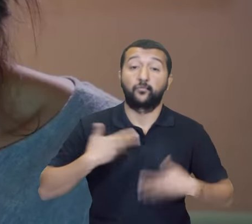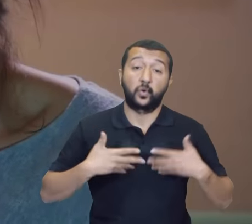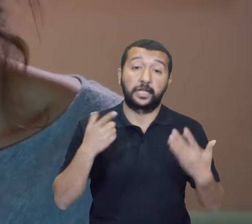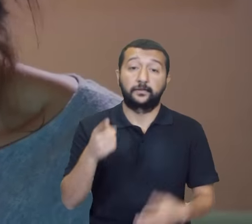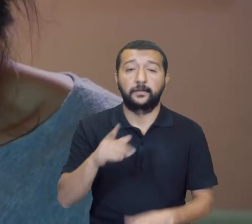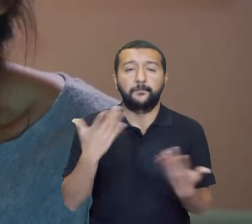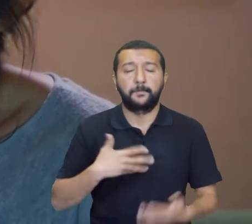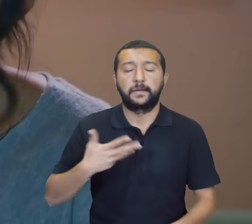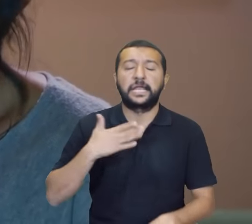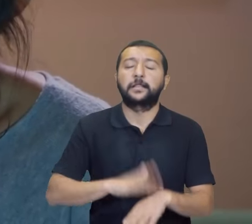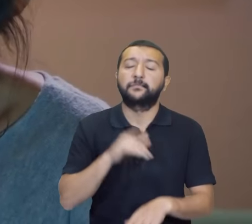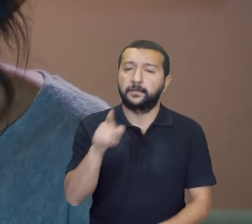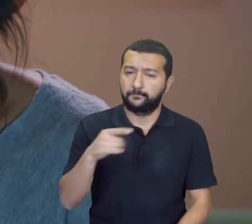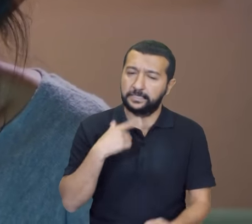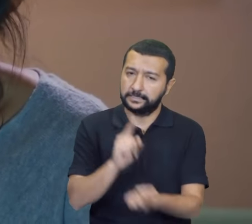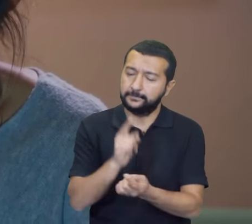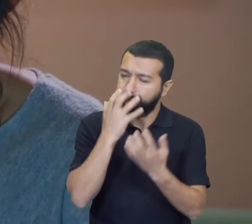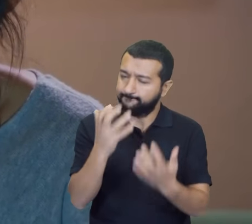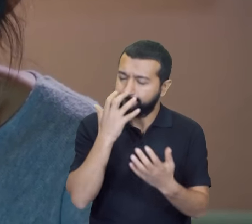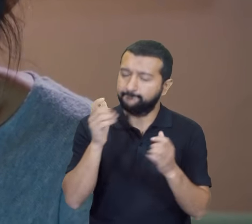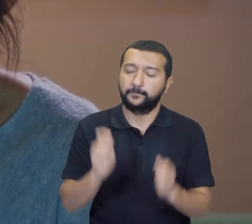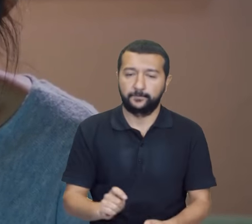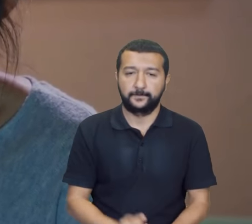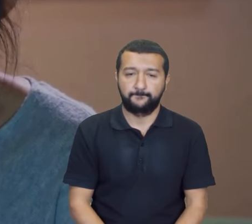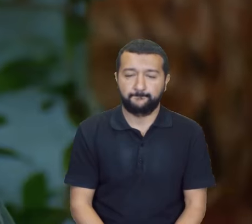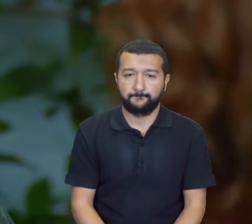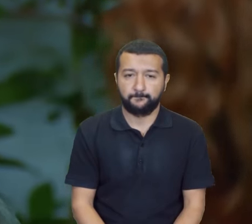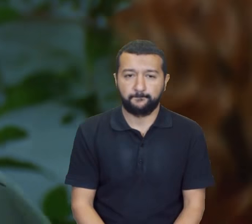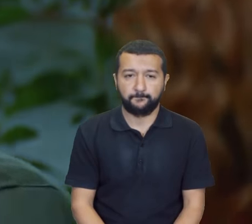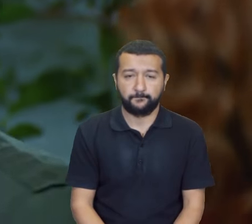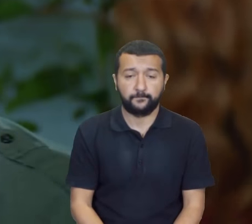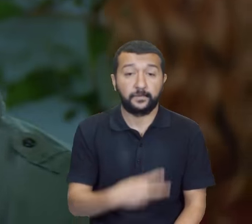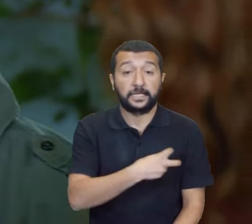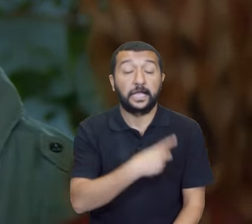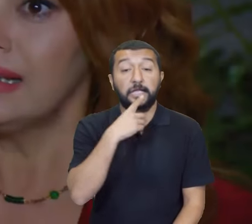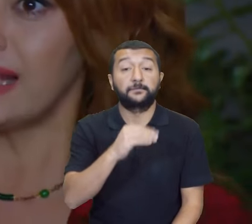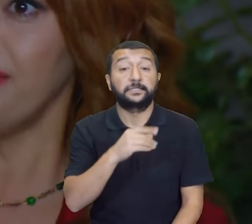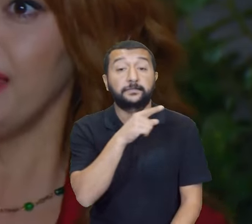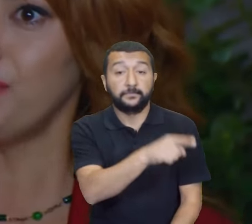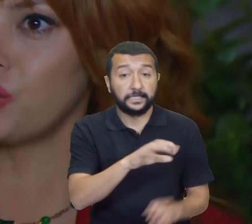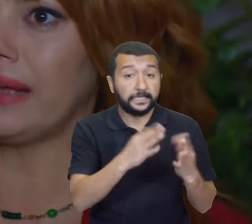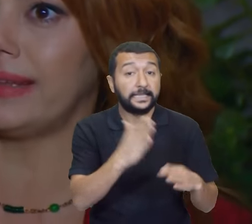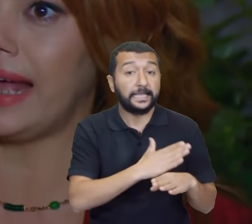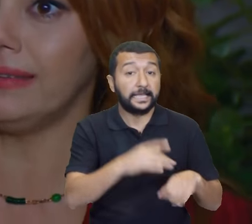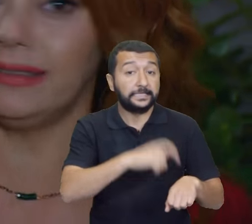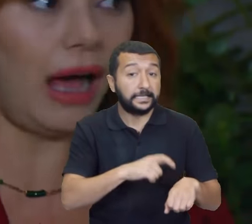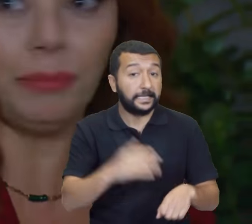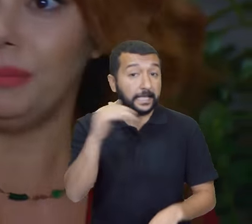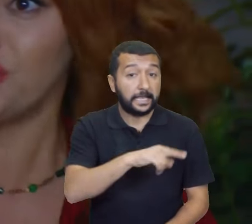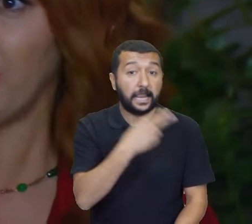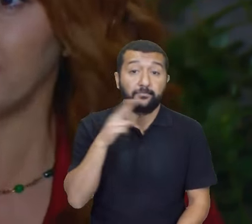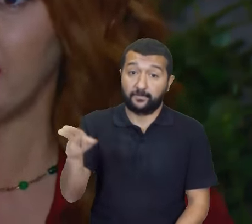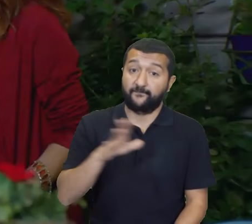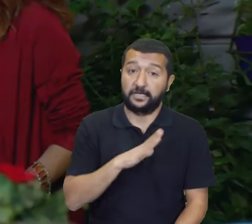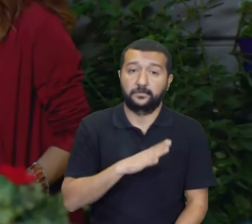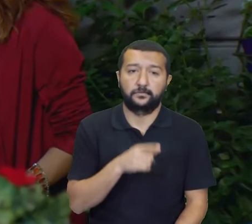moralini. Ama merak etme. Ben seni teselli ederim. Aşk pastam, sen niye bu saatte geldin?